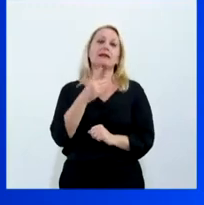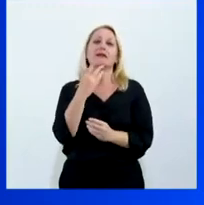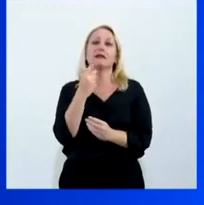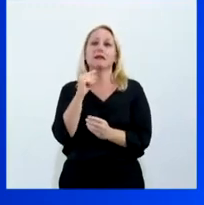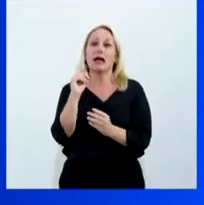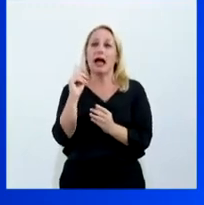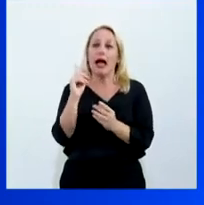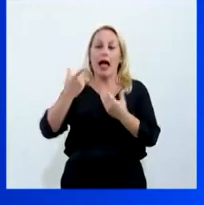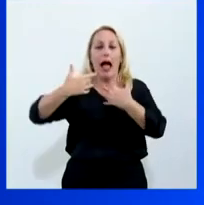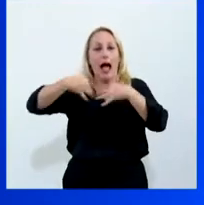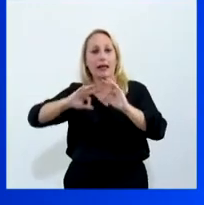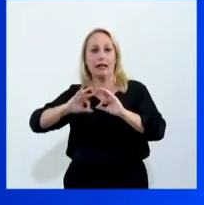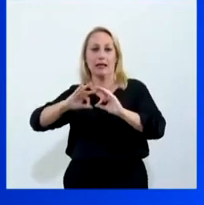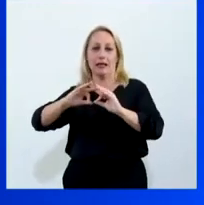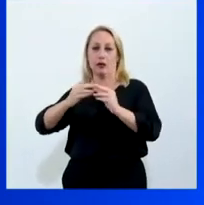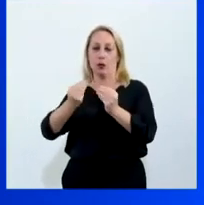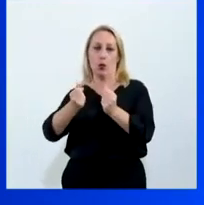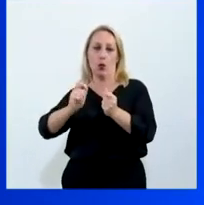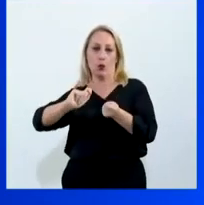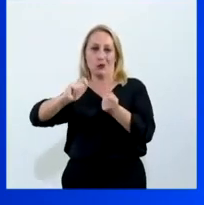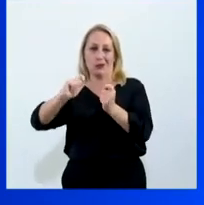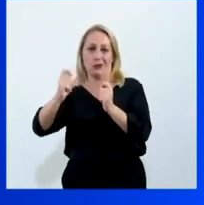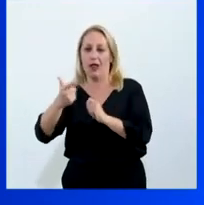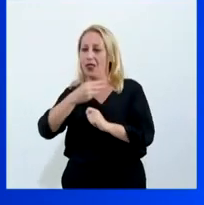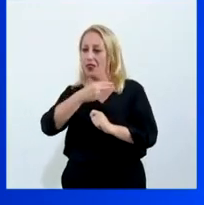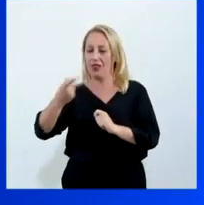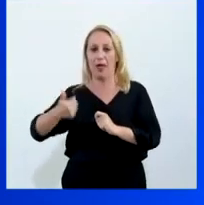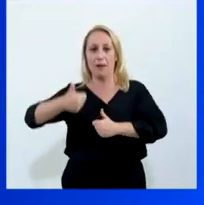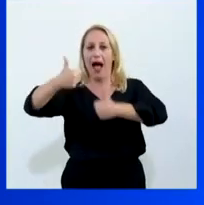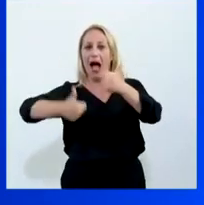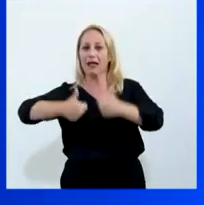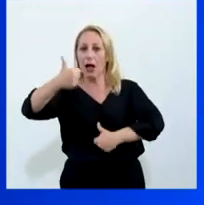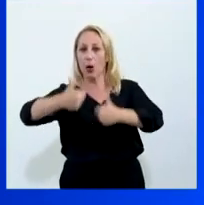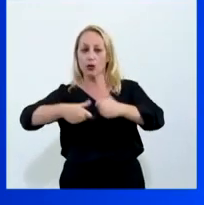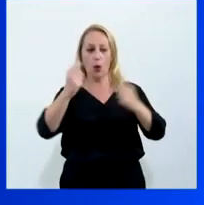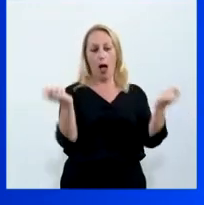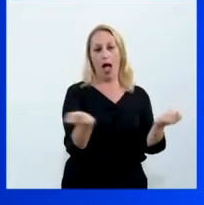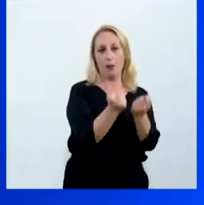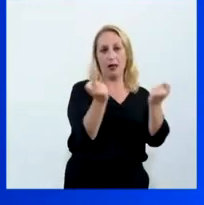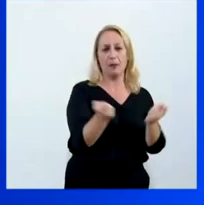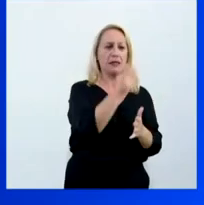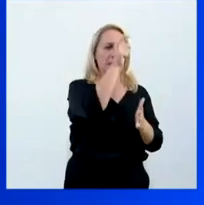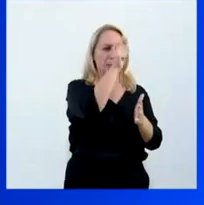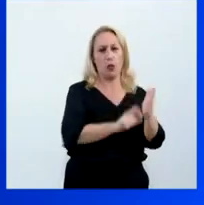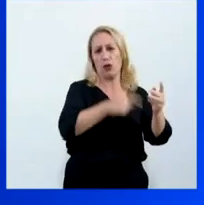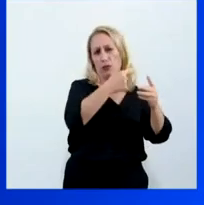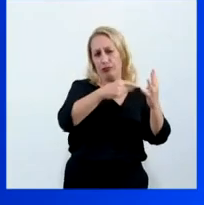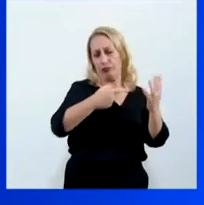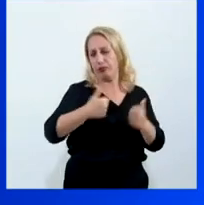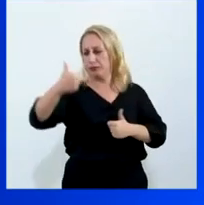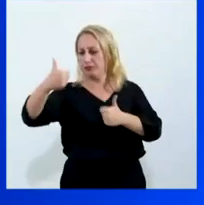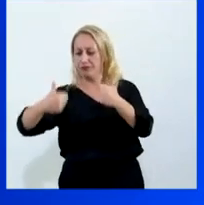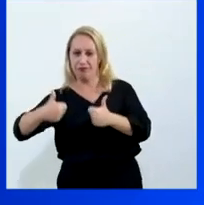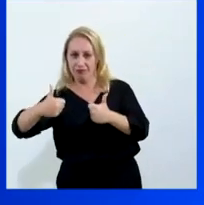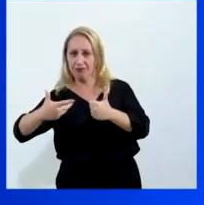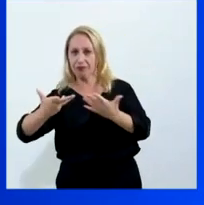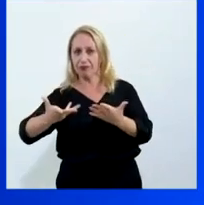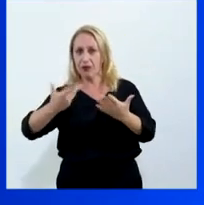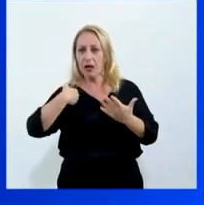οποίο εξισώνει τους κανόνες του ανταγωνισμού και πιστεύω ότι θα μας βοηθήσει να μπορέσουμε να πετύχουμε